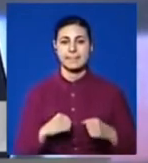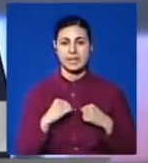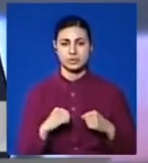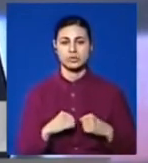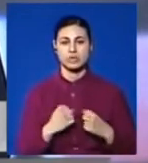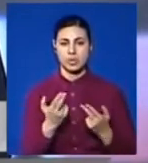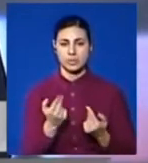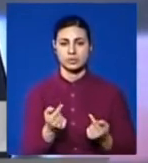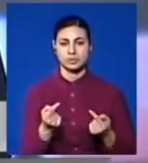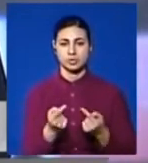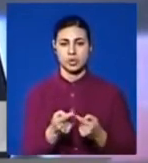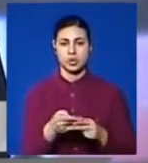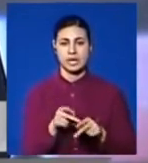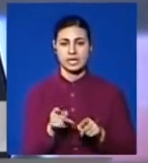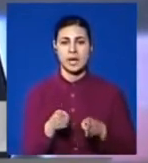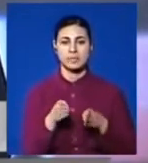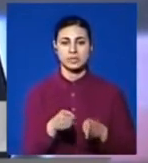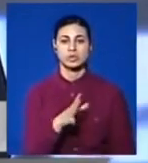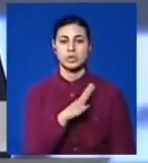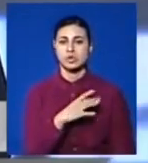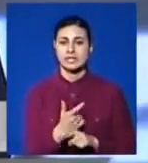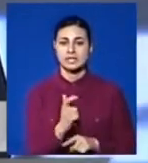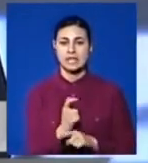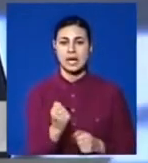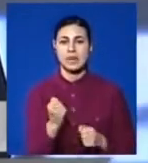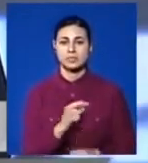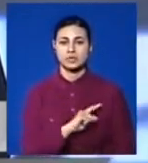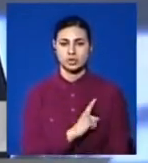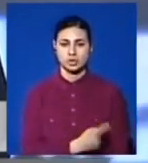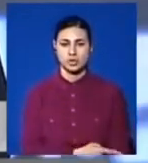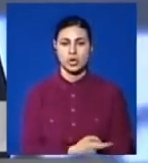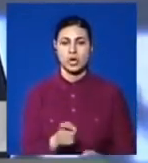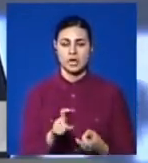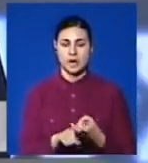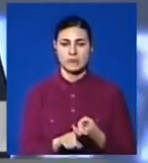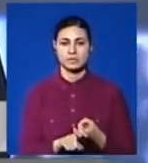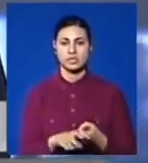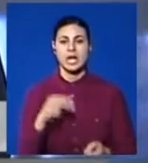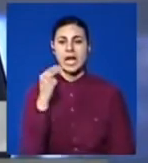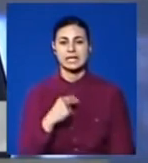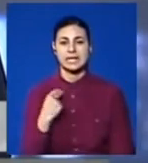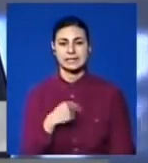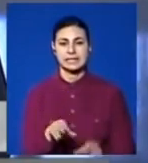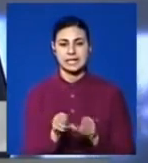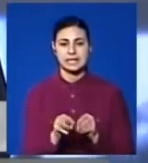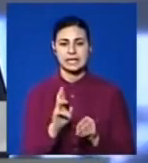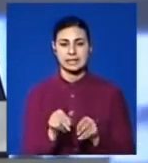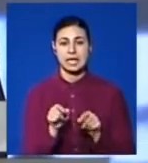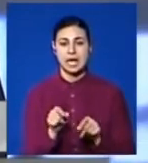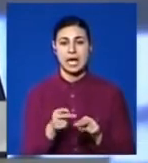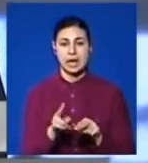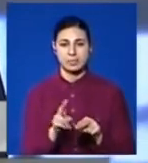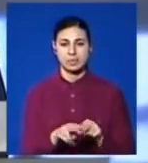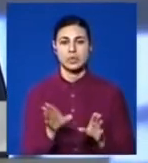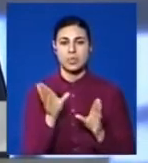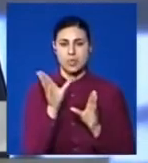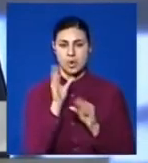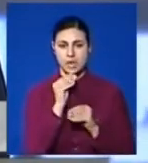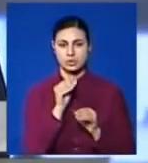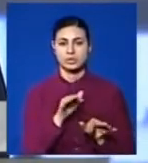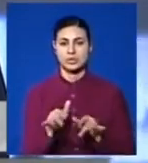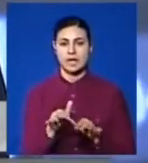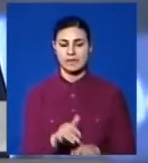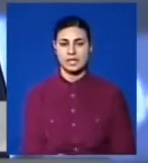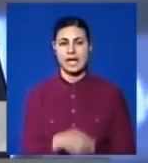ცდილობს სწორედ ამ გზით ჰქონდეს ძალიან მჭიდრო კავშირი ეკლესიასთან და ამით მოახდინოს